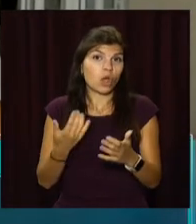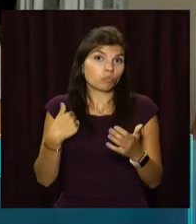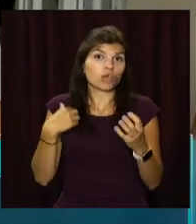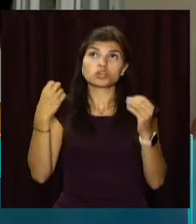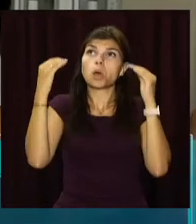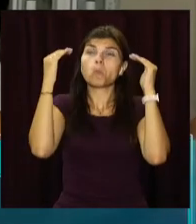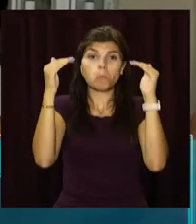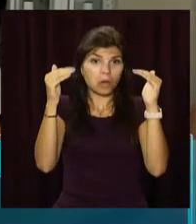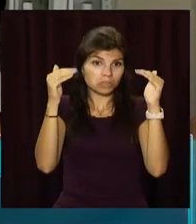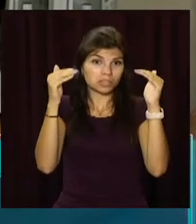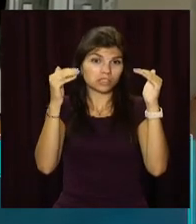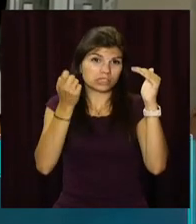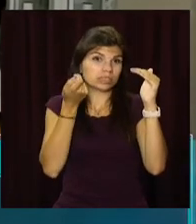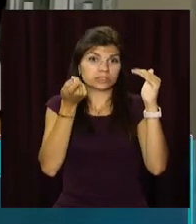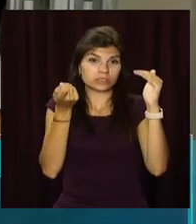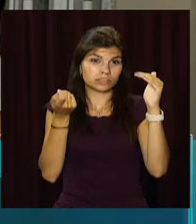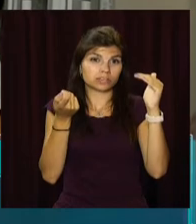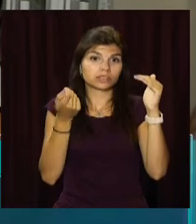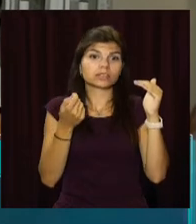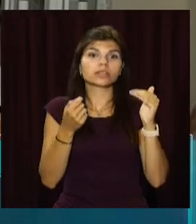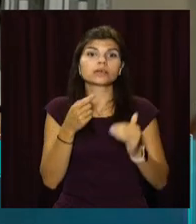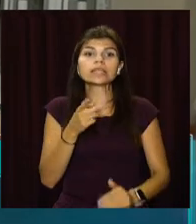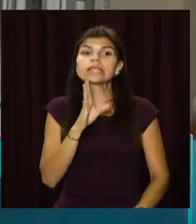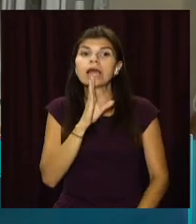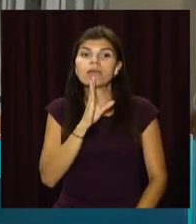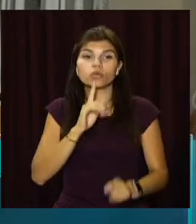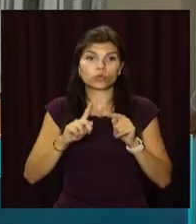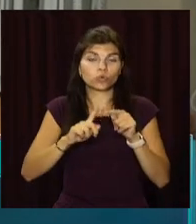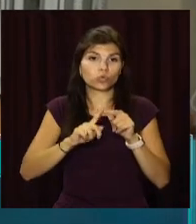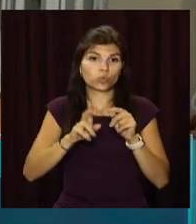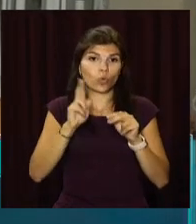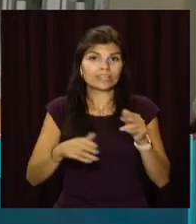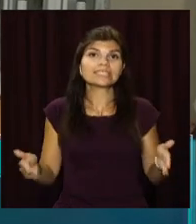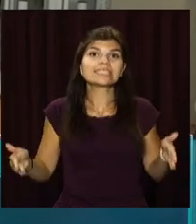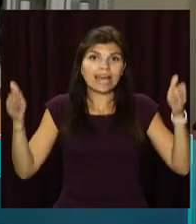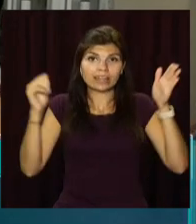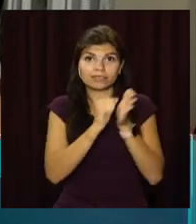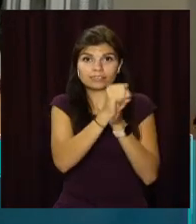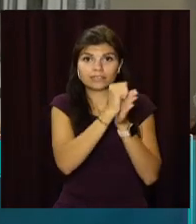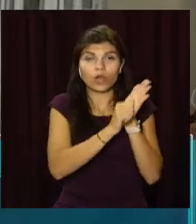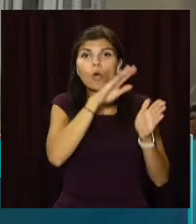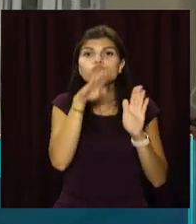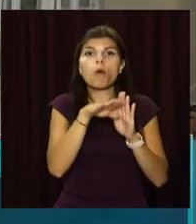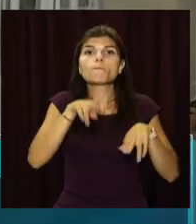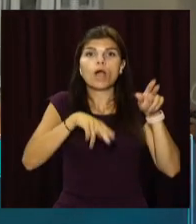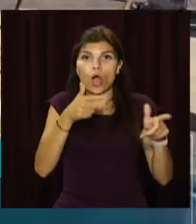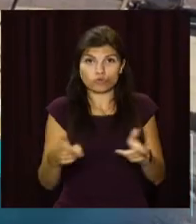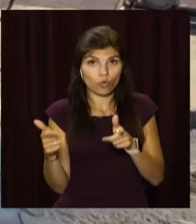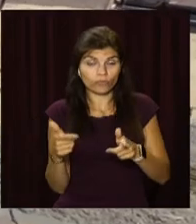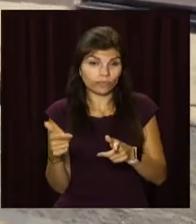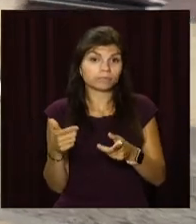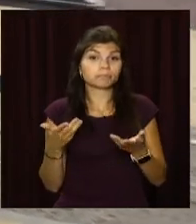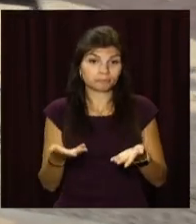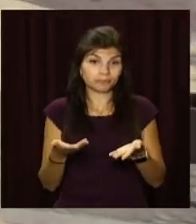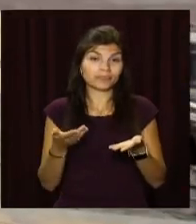потолки, вже Амстронг робиться, дівчинки закінчують стіни під покраску.